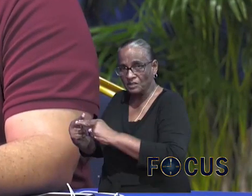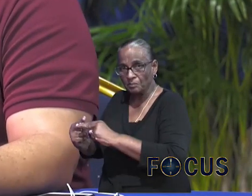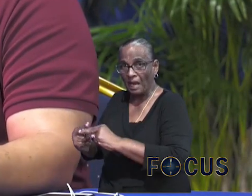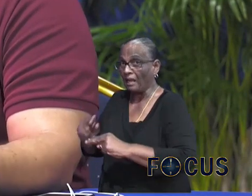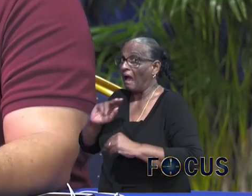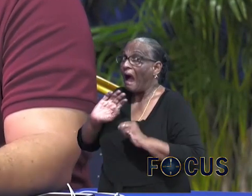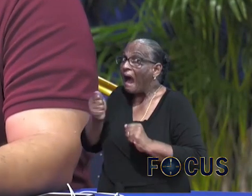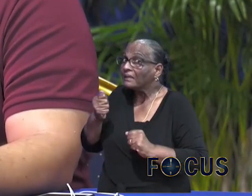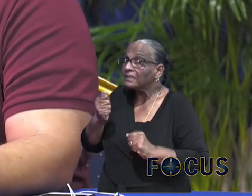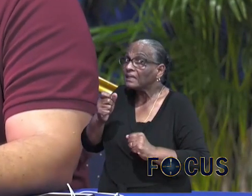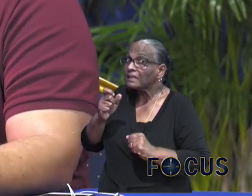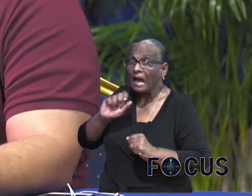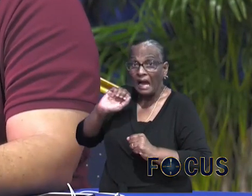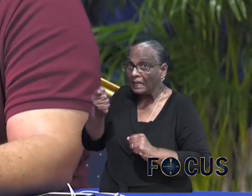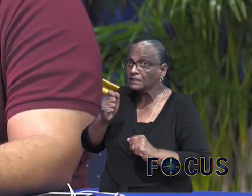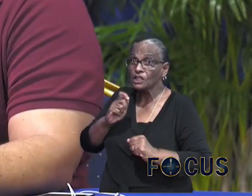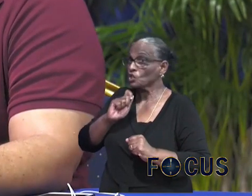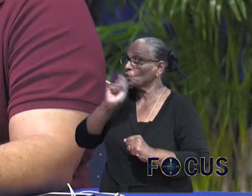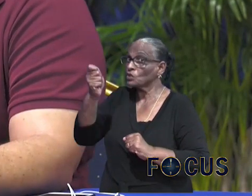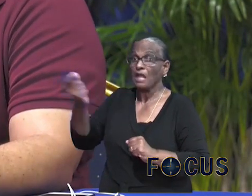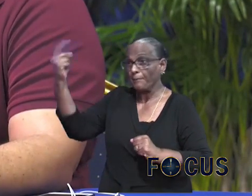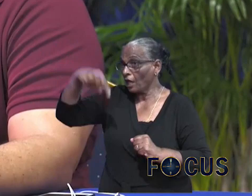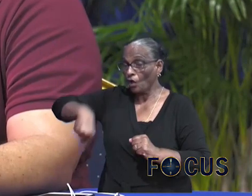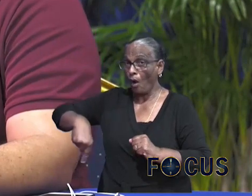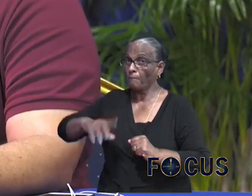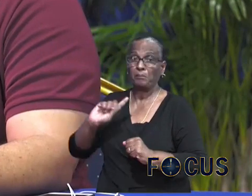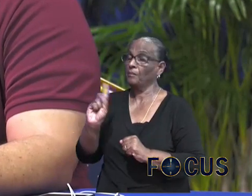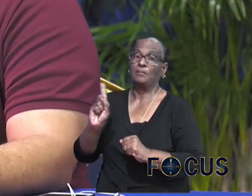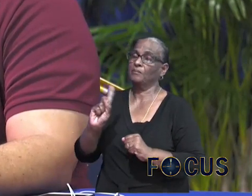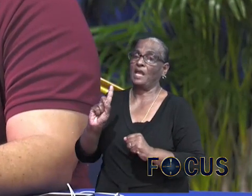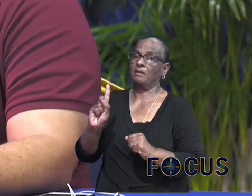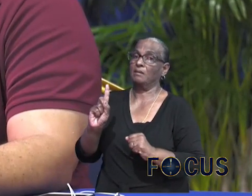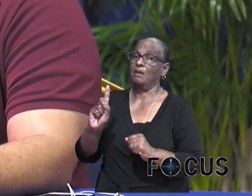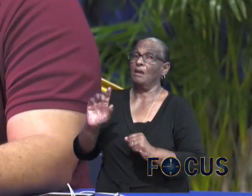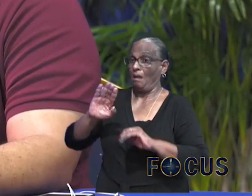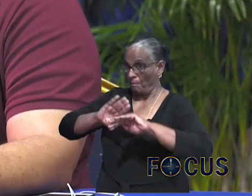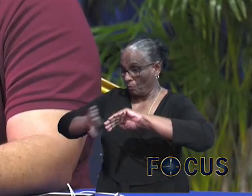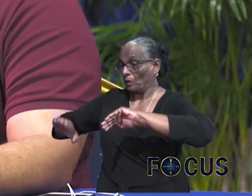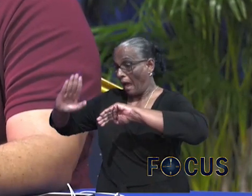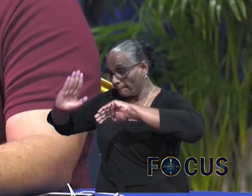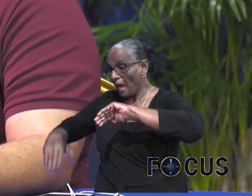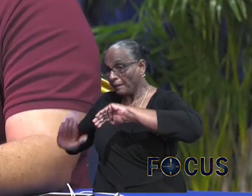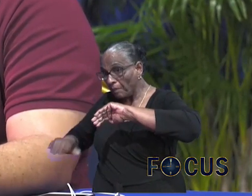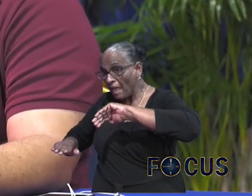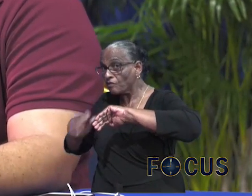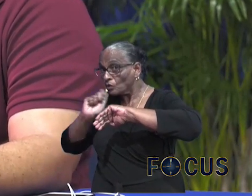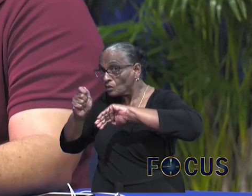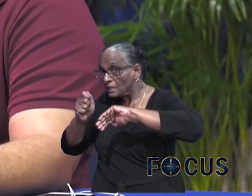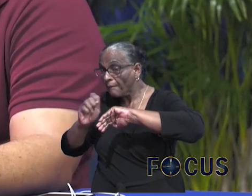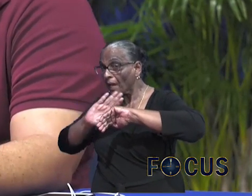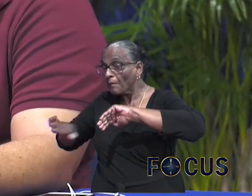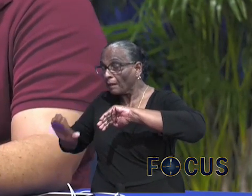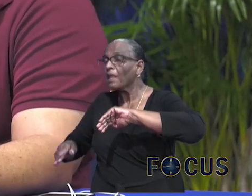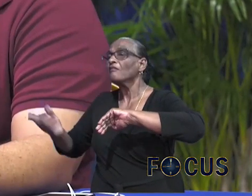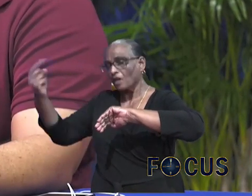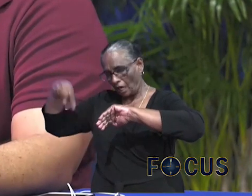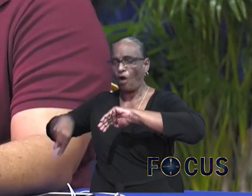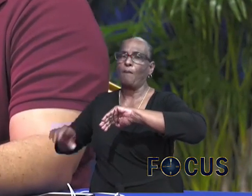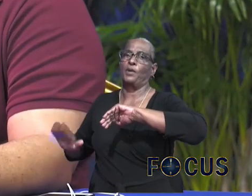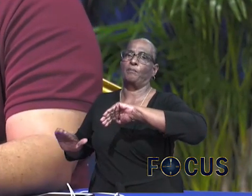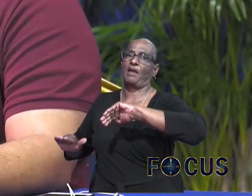toestemming hebben gehad om naar Suriname terug te komen. Of in elk geval naar Suriname te komen. Er is een vraag met betrekking